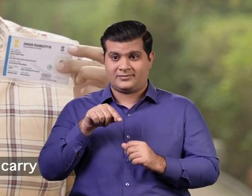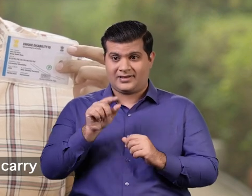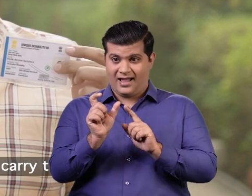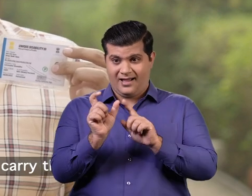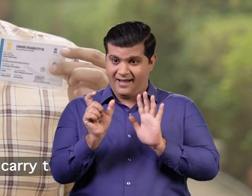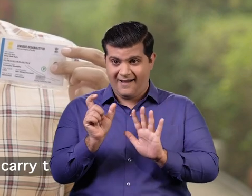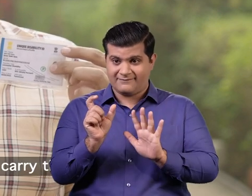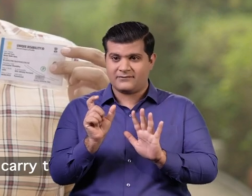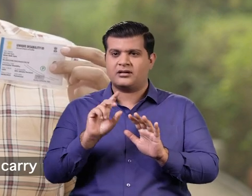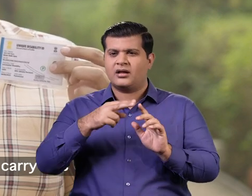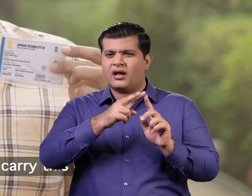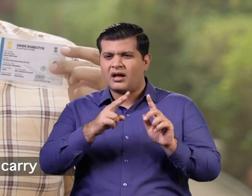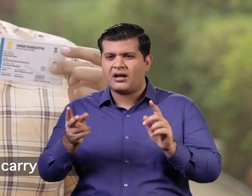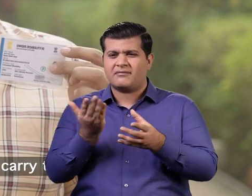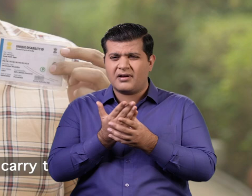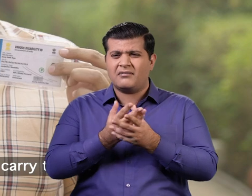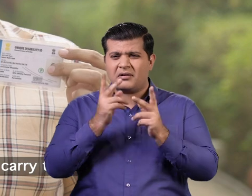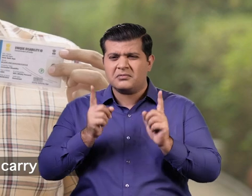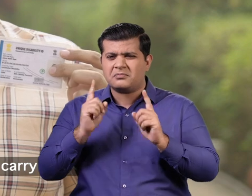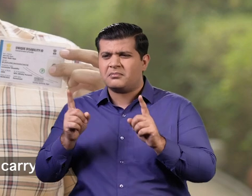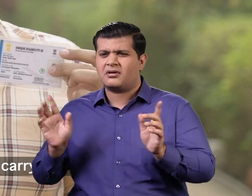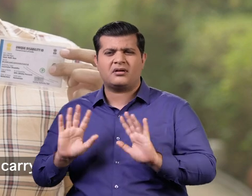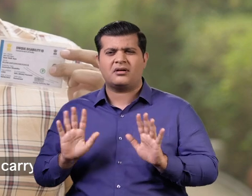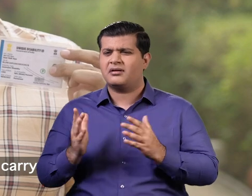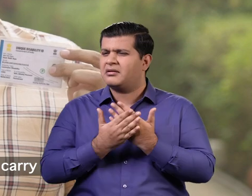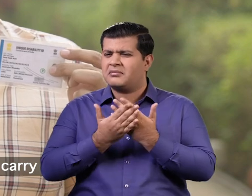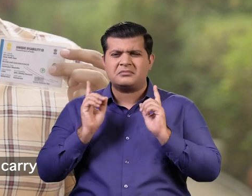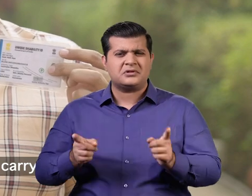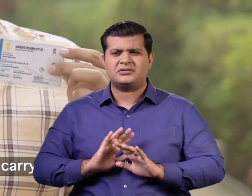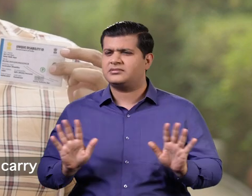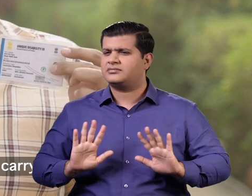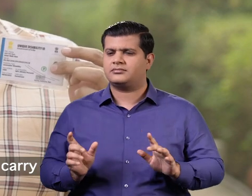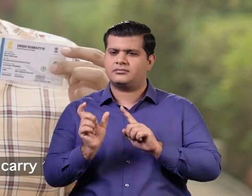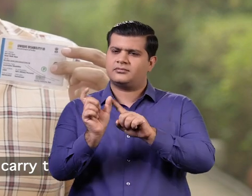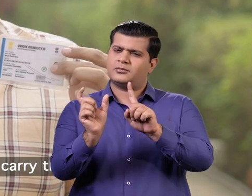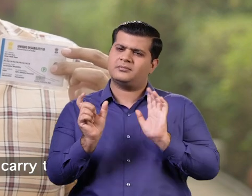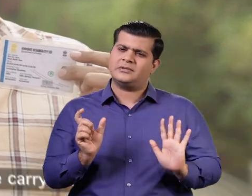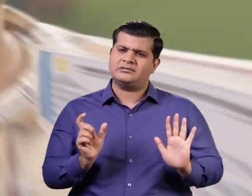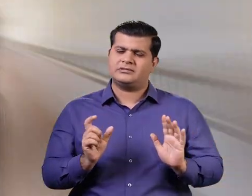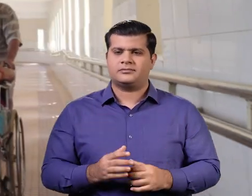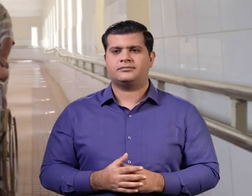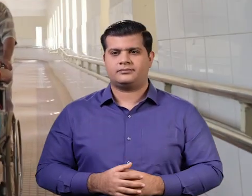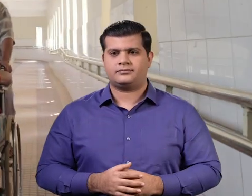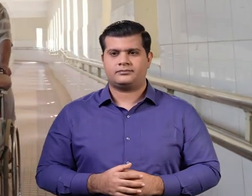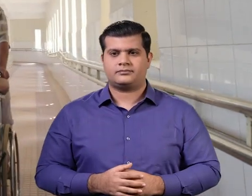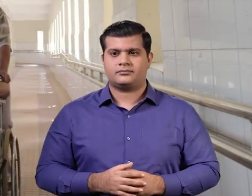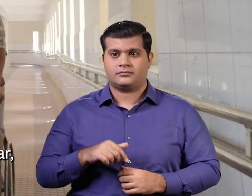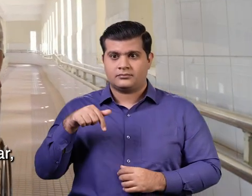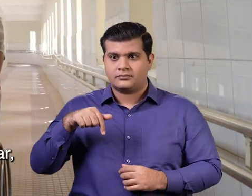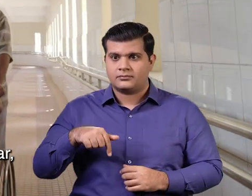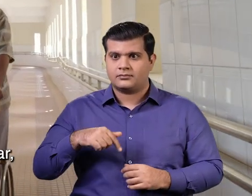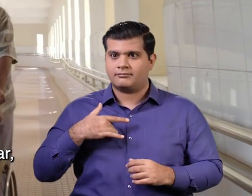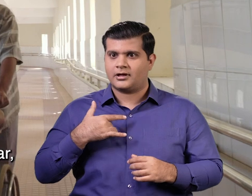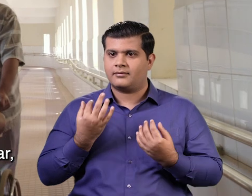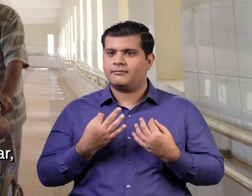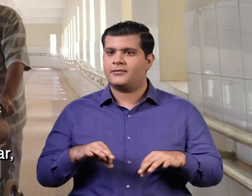जिसके होते हुए हमें किसी अदर डॉक्यूमेंट या अदर किसी की आवश्यकता नहीं पड़ती है आज